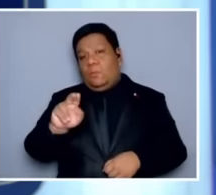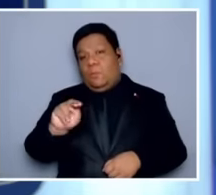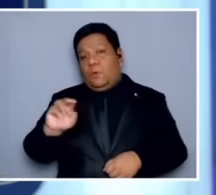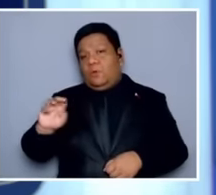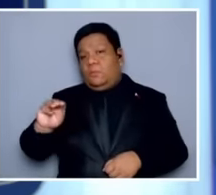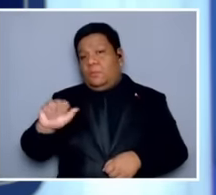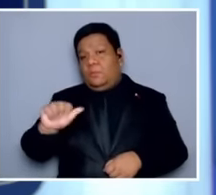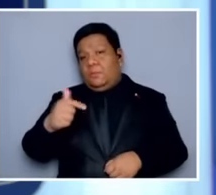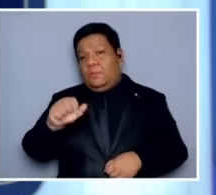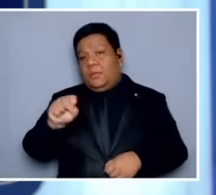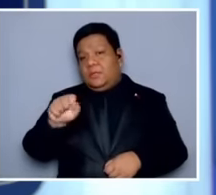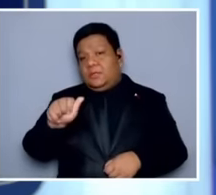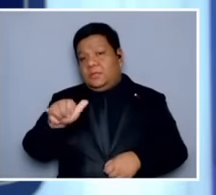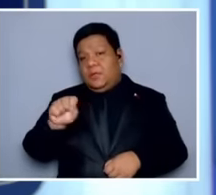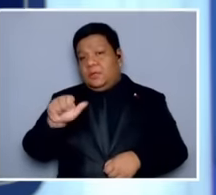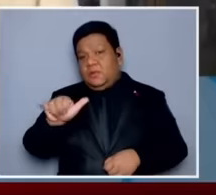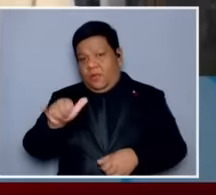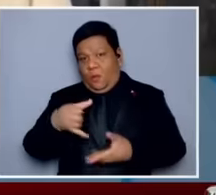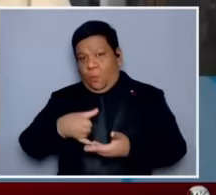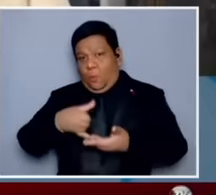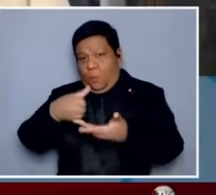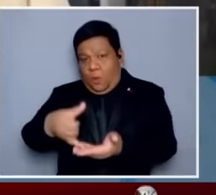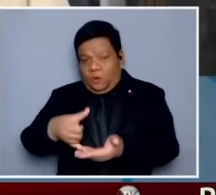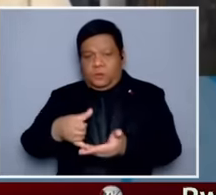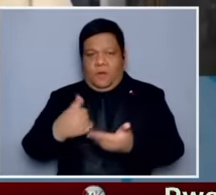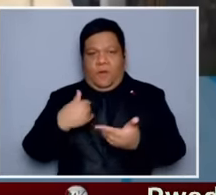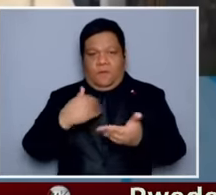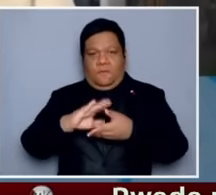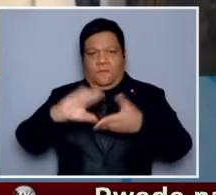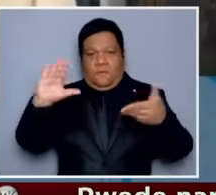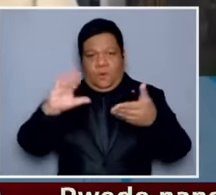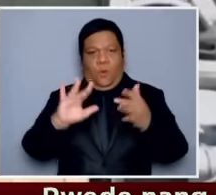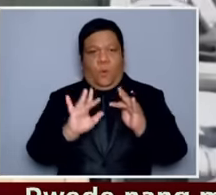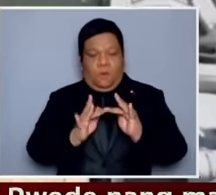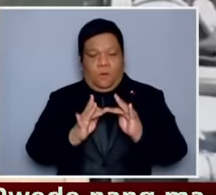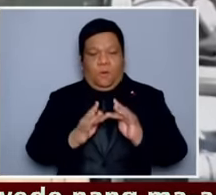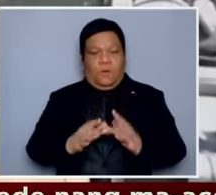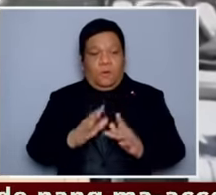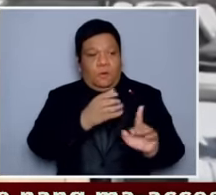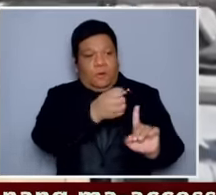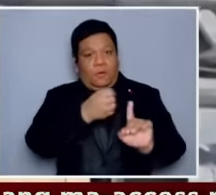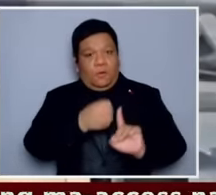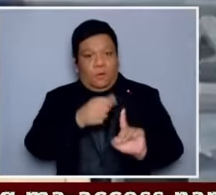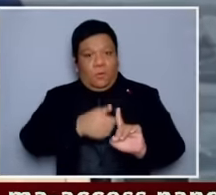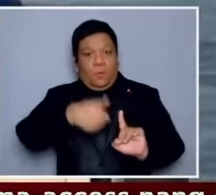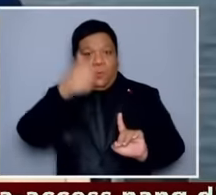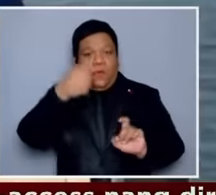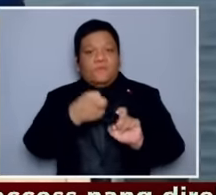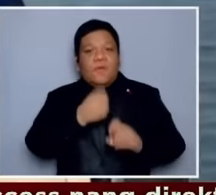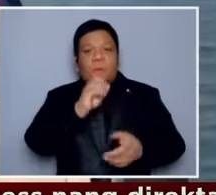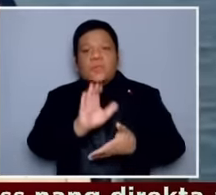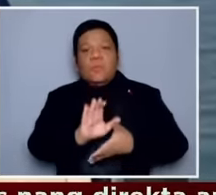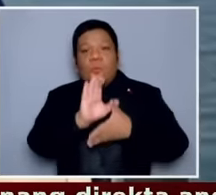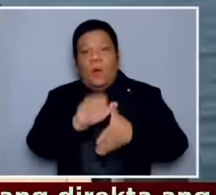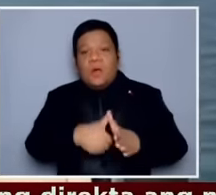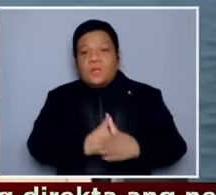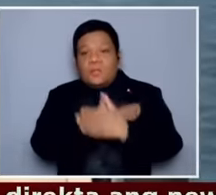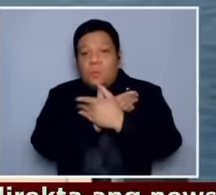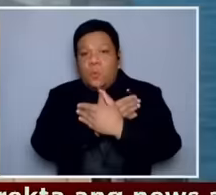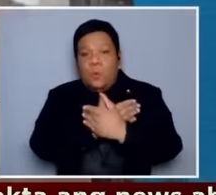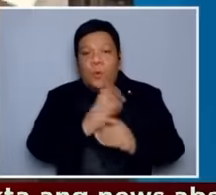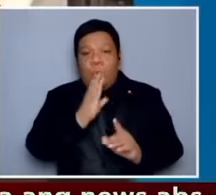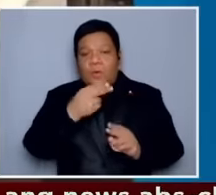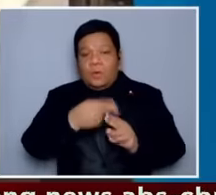online. Kabilang sa mga nagwagi ngayong taon, ang mangingisda at environmentalist mula Sambuanga, Sibugay na si Roberto